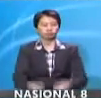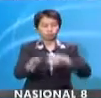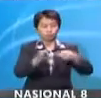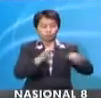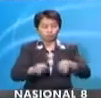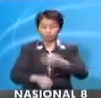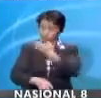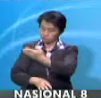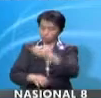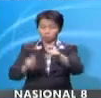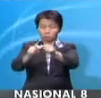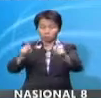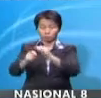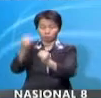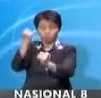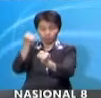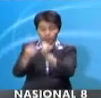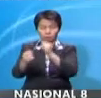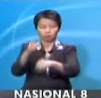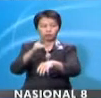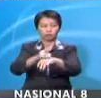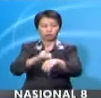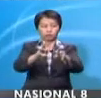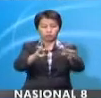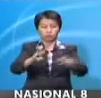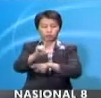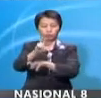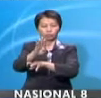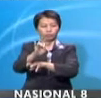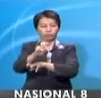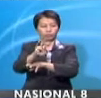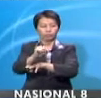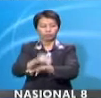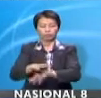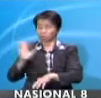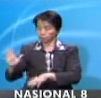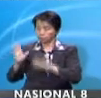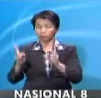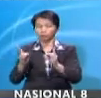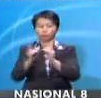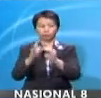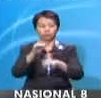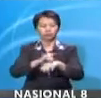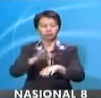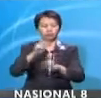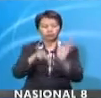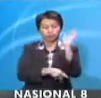Jelas beliau, lokasi terakhir ialah di wilayah Lumbini. Beliau ditemui media di lobi parlimen.